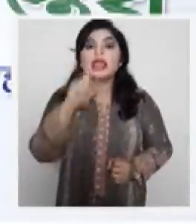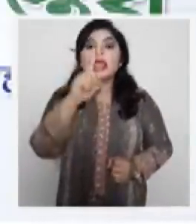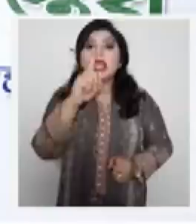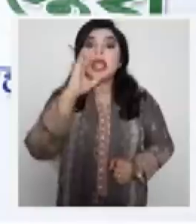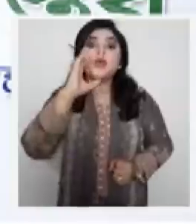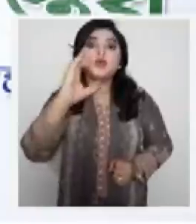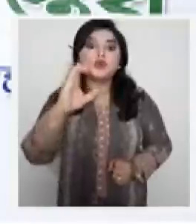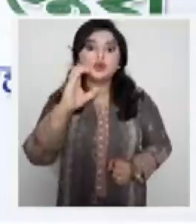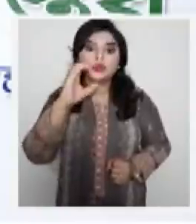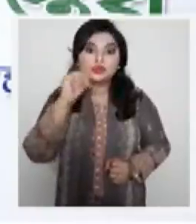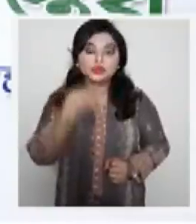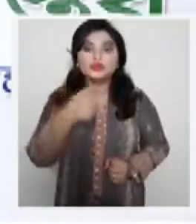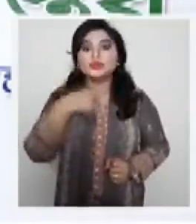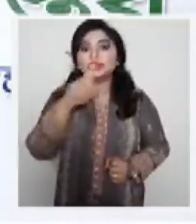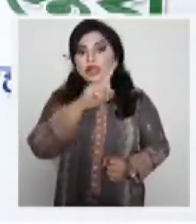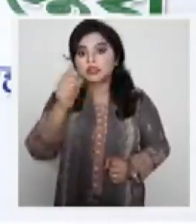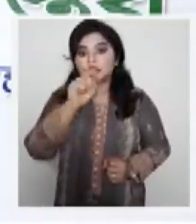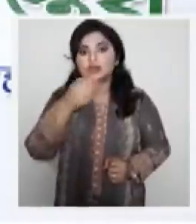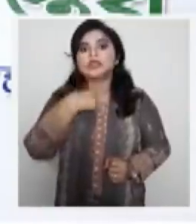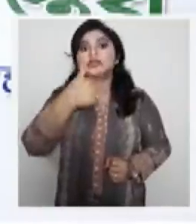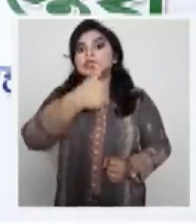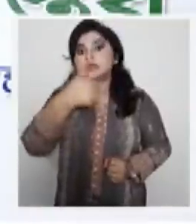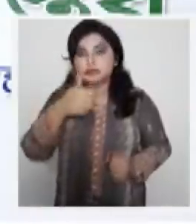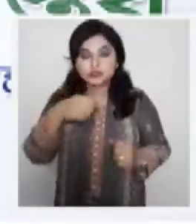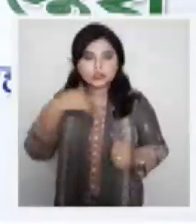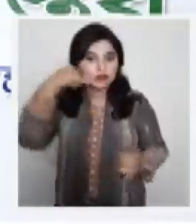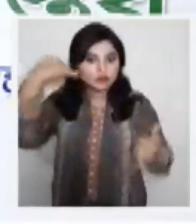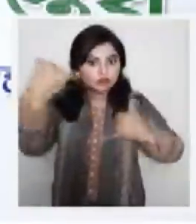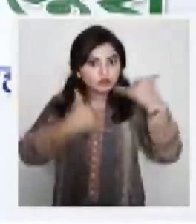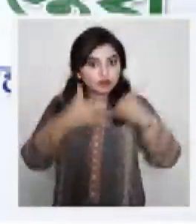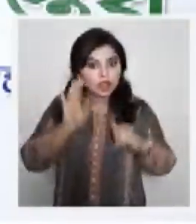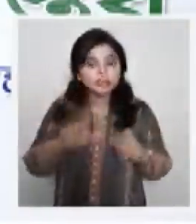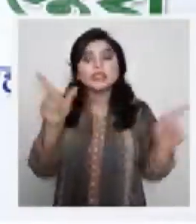1,59,880টি, এ পর্যন্ত ফোন কল গ্রহণ করা হয়েছে